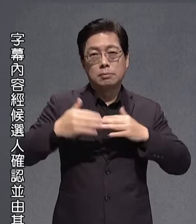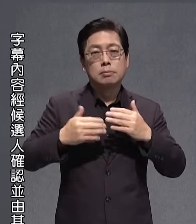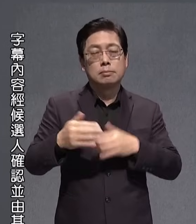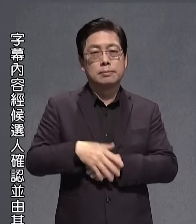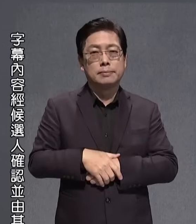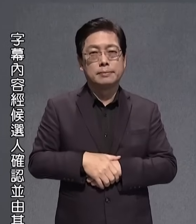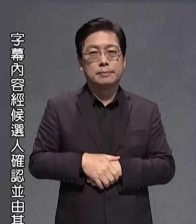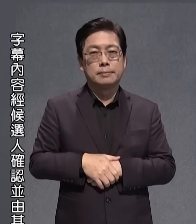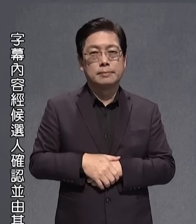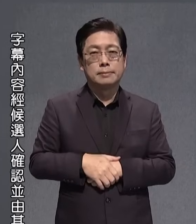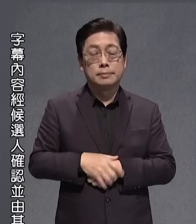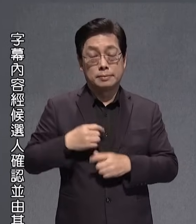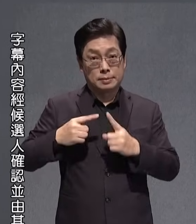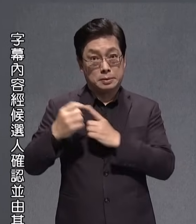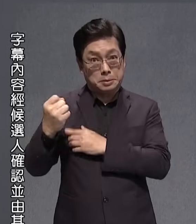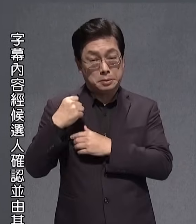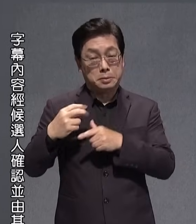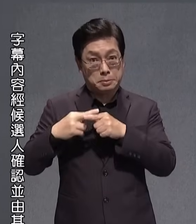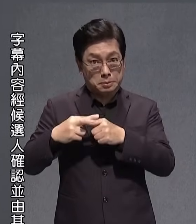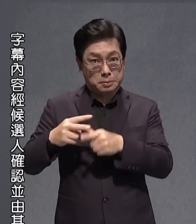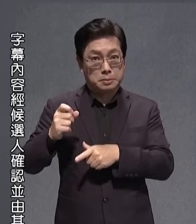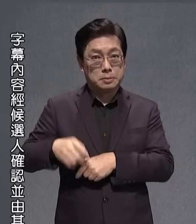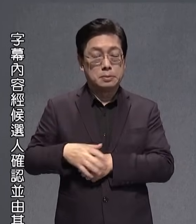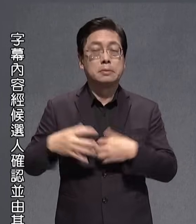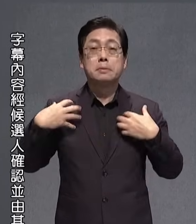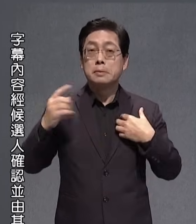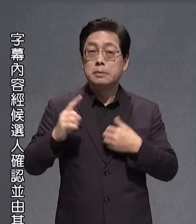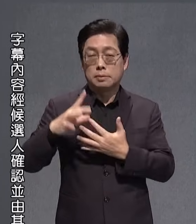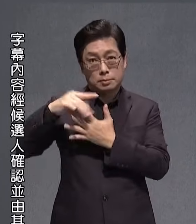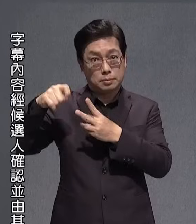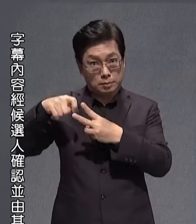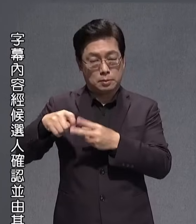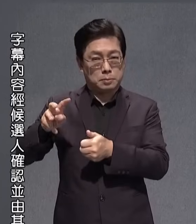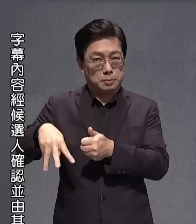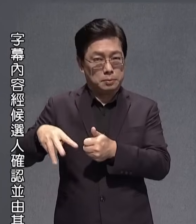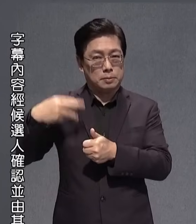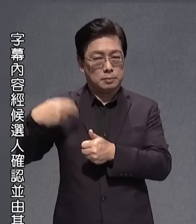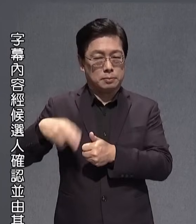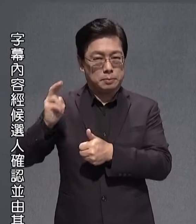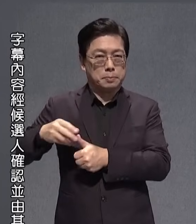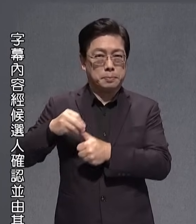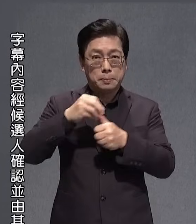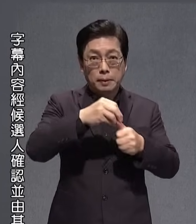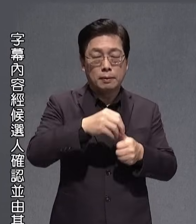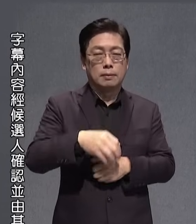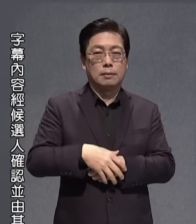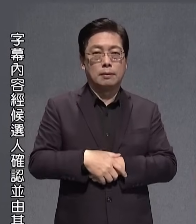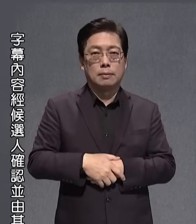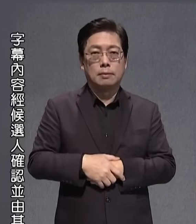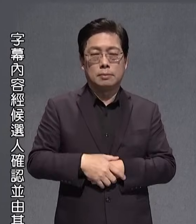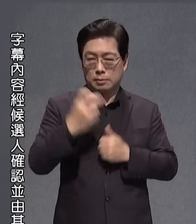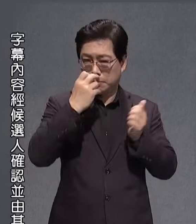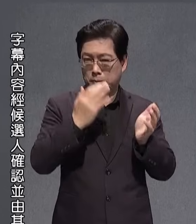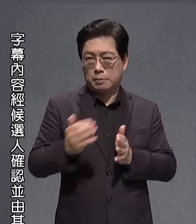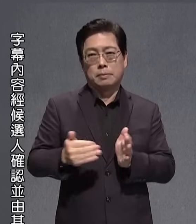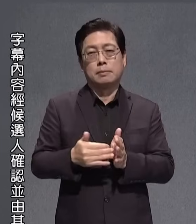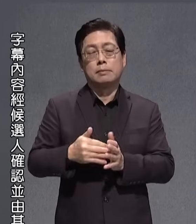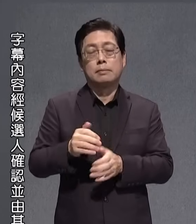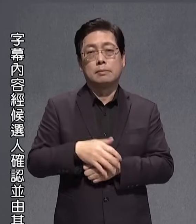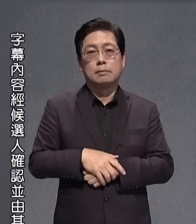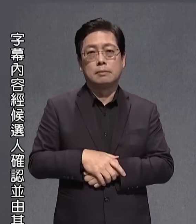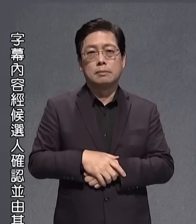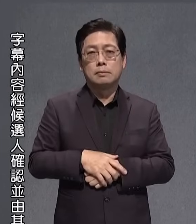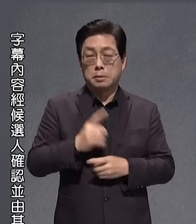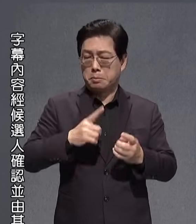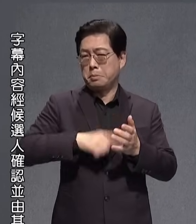的一个平台。啊，人力中介就负责双岗训练、派遣以及管理好，那这